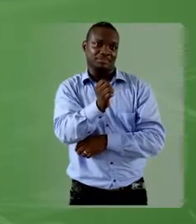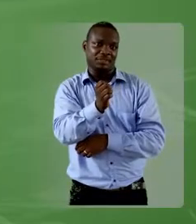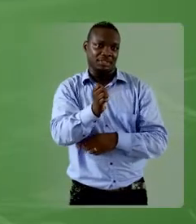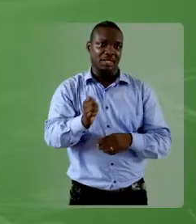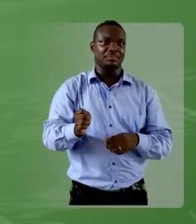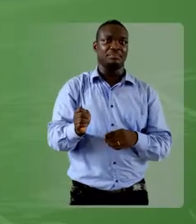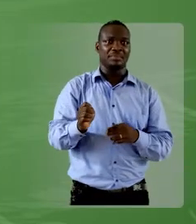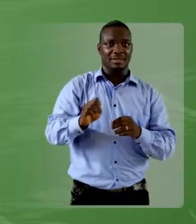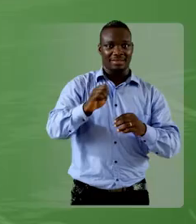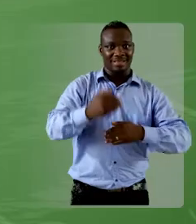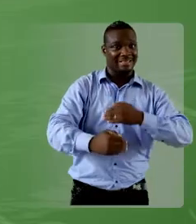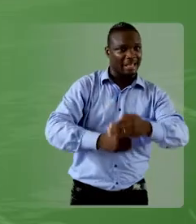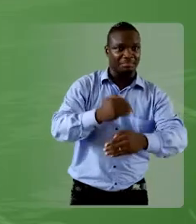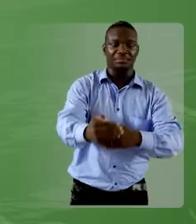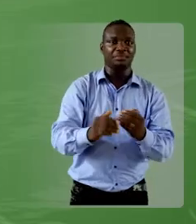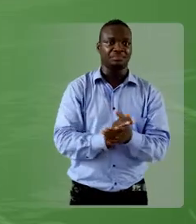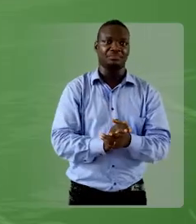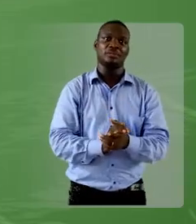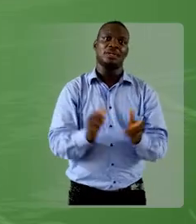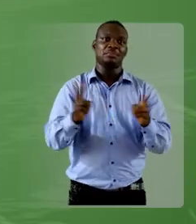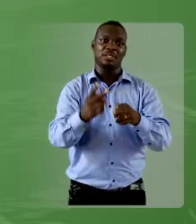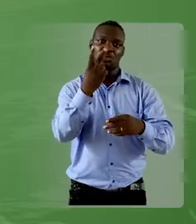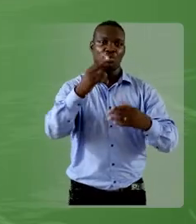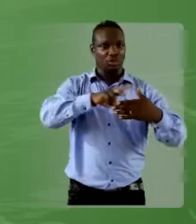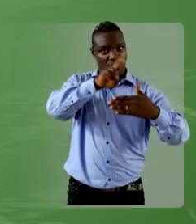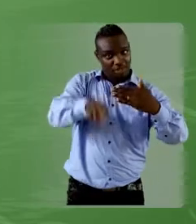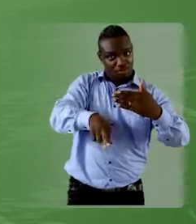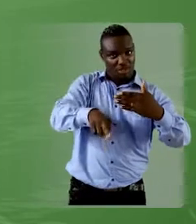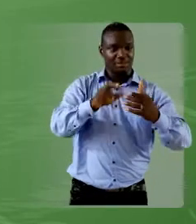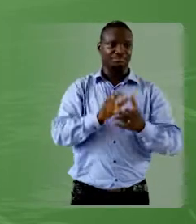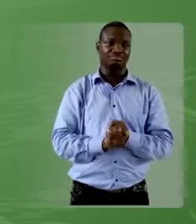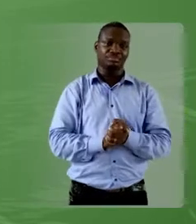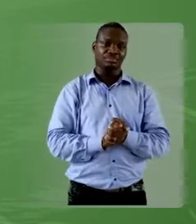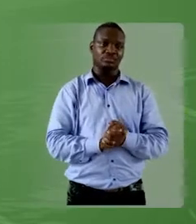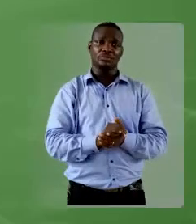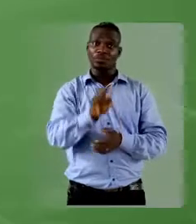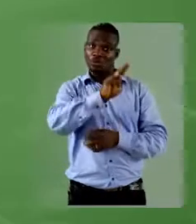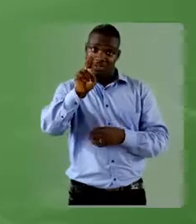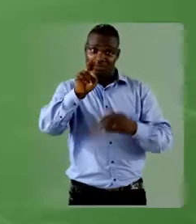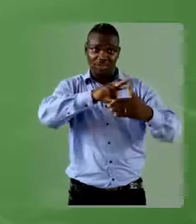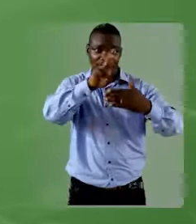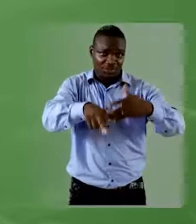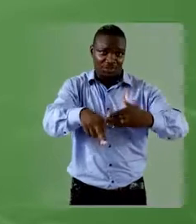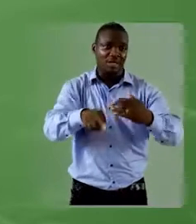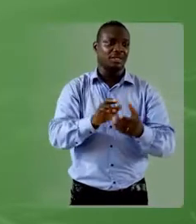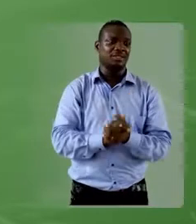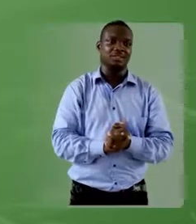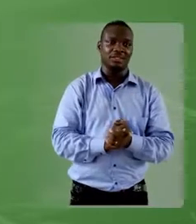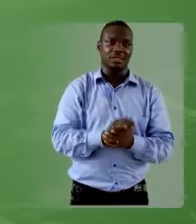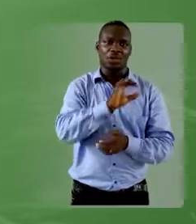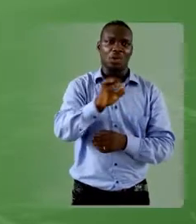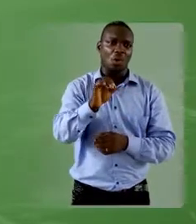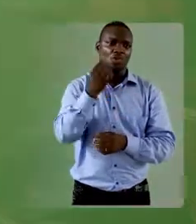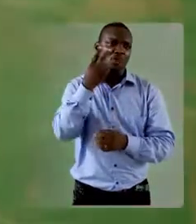résultat. Vous notez alors petit 2 résultat. Au niveau du résultat, on note que l'or